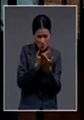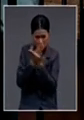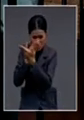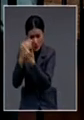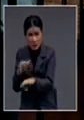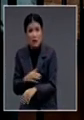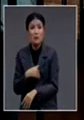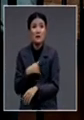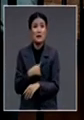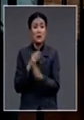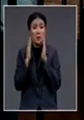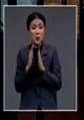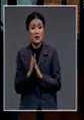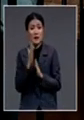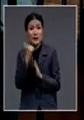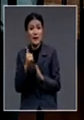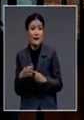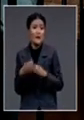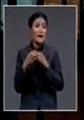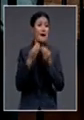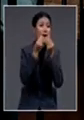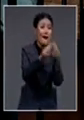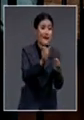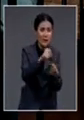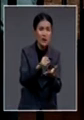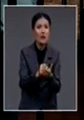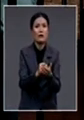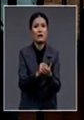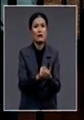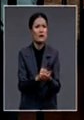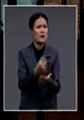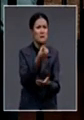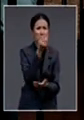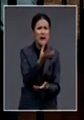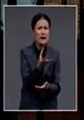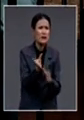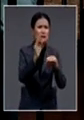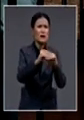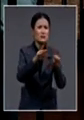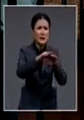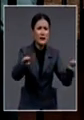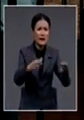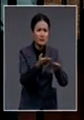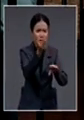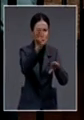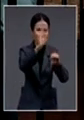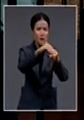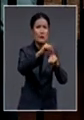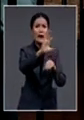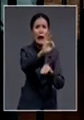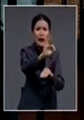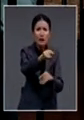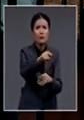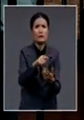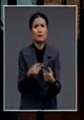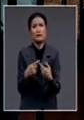เสียงถูกไหมเก้าเสียงแต่ก็ยังถือว่าตัวของแมคเคิลเนี่ยยังคงได้รับการยอมรับนะยังคงได้รับการย